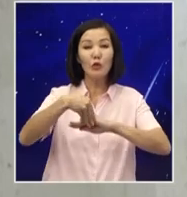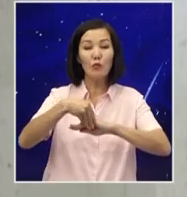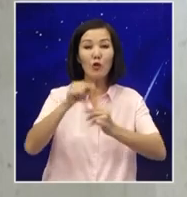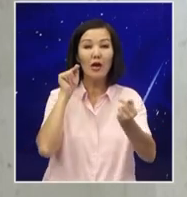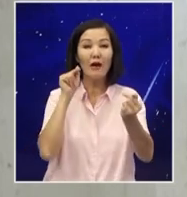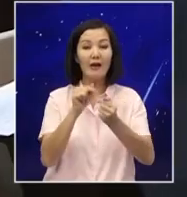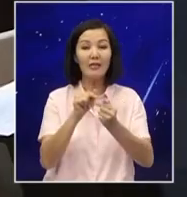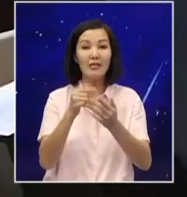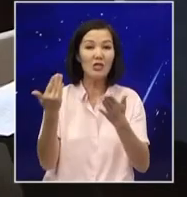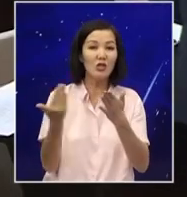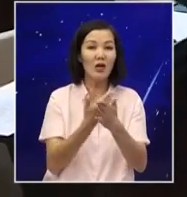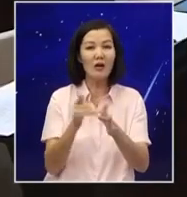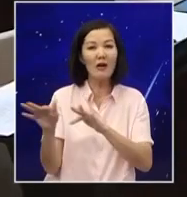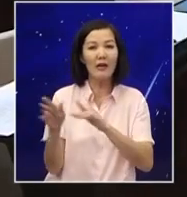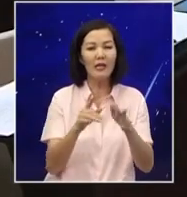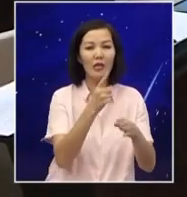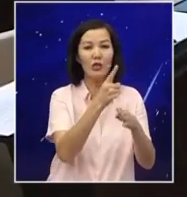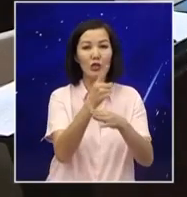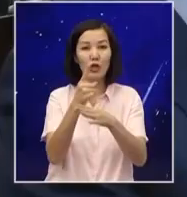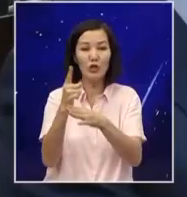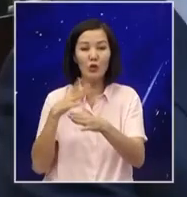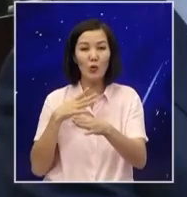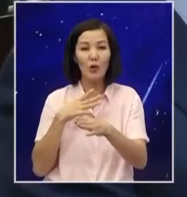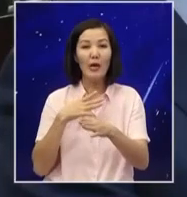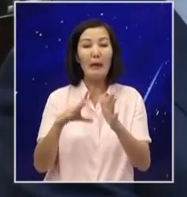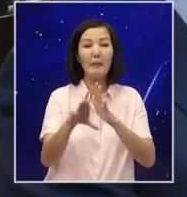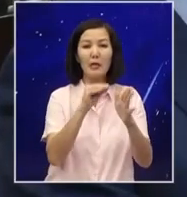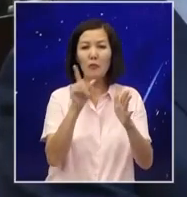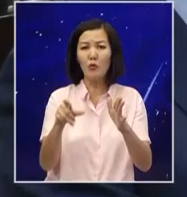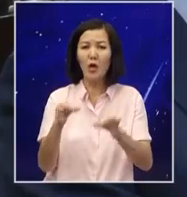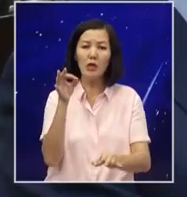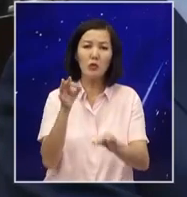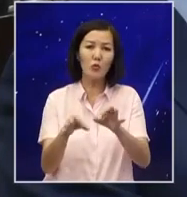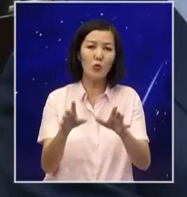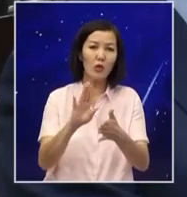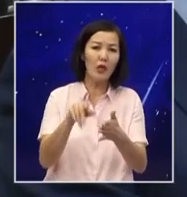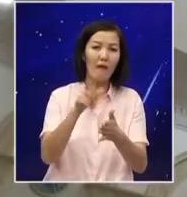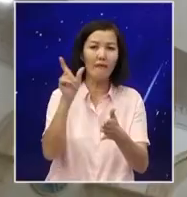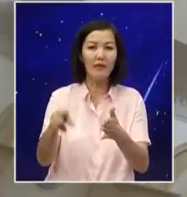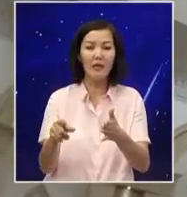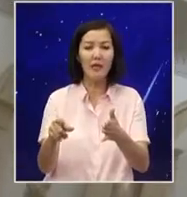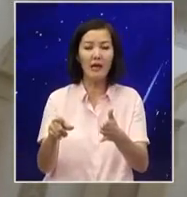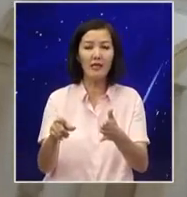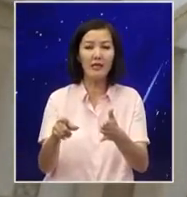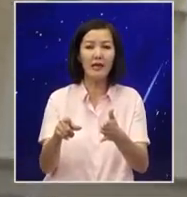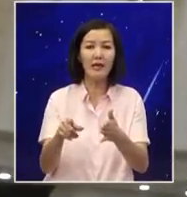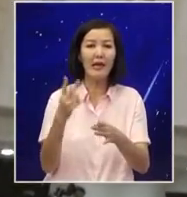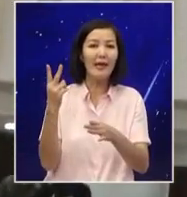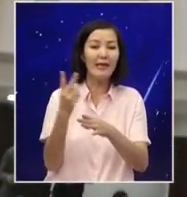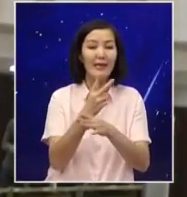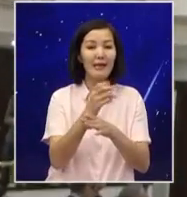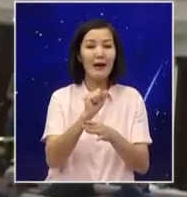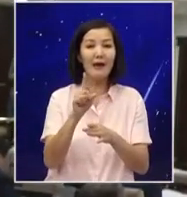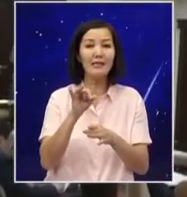әрекет, шенеуліктерге жаңа шектеу, мемлекет басшысы, депутат, сот төрешісі сынды шенділердің қос азаматтығы болған